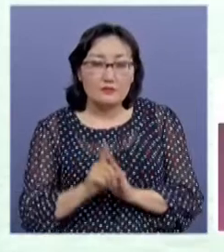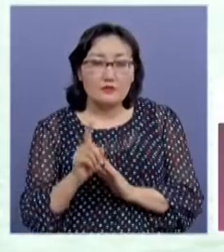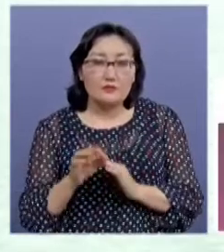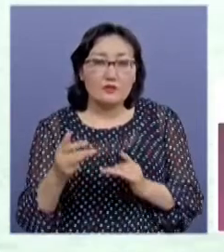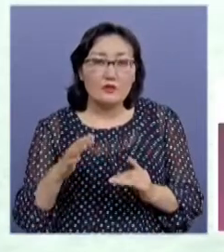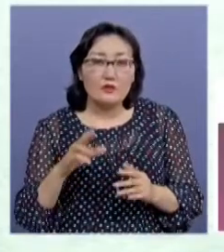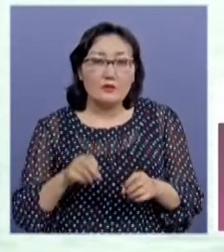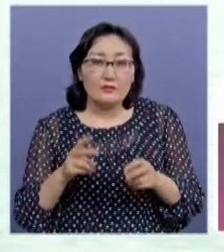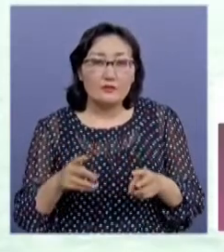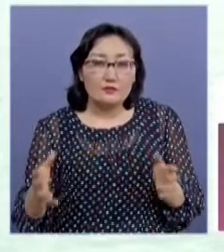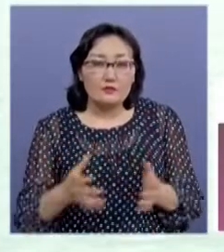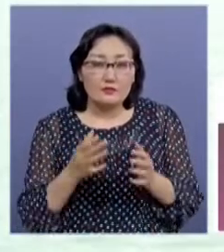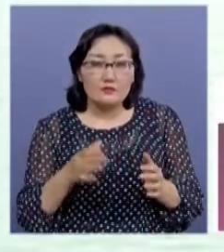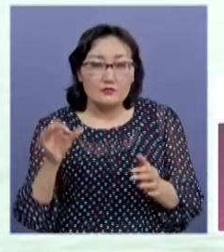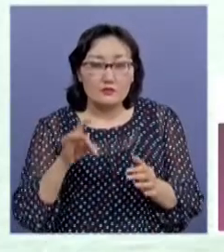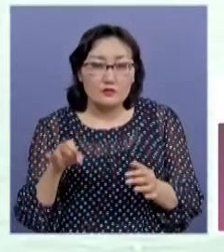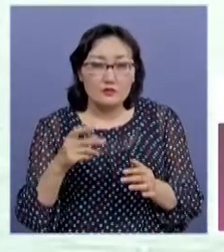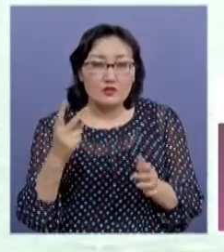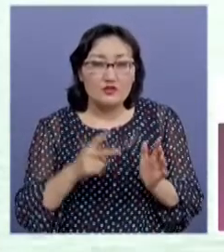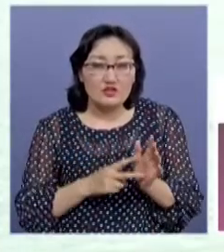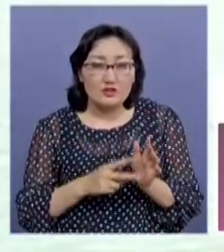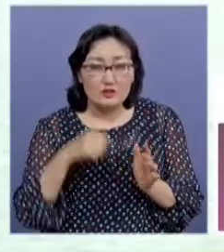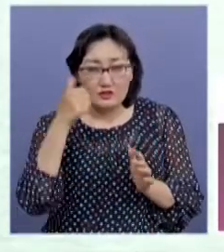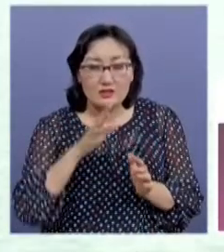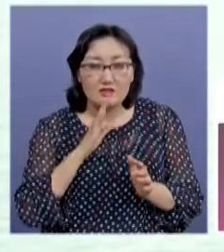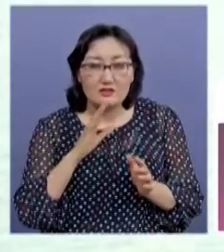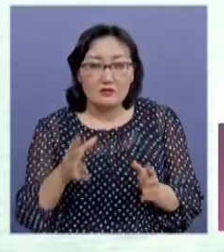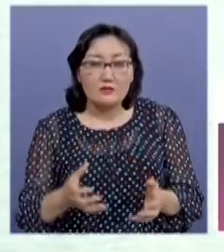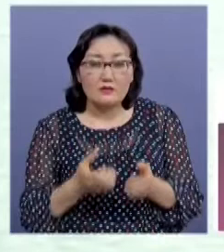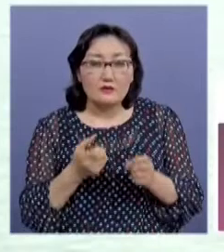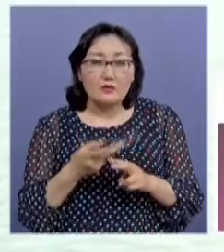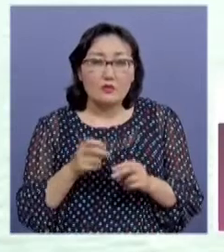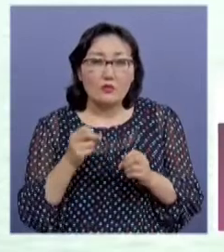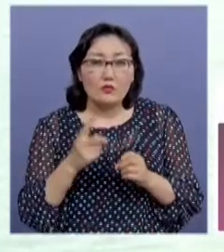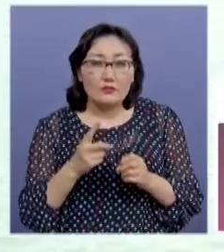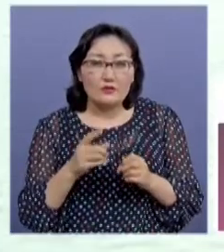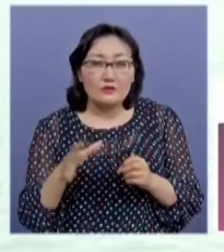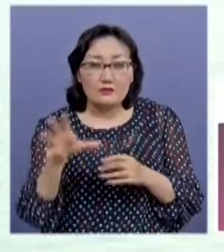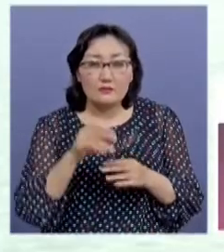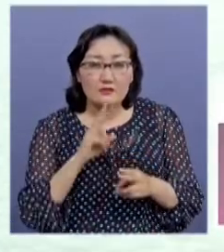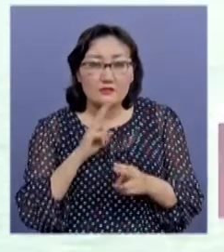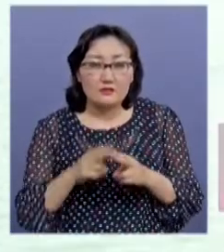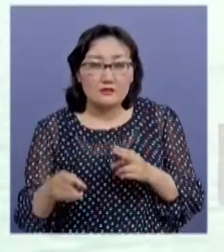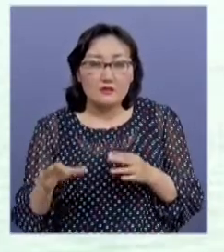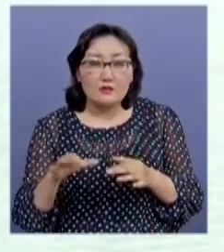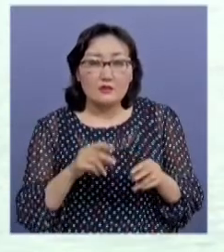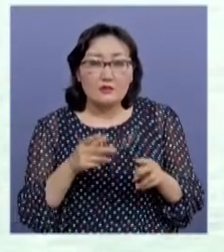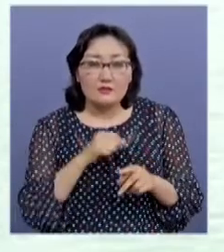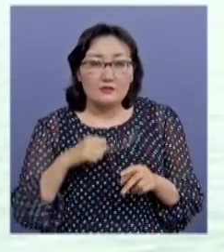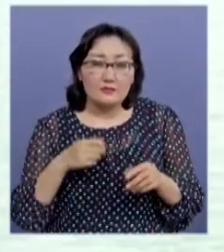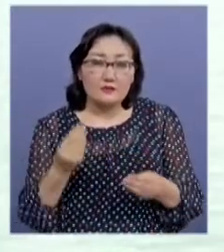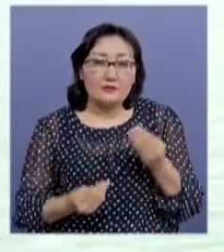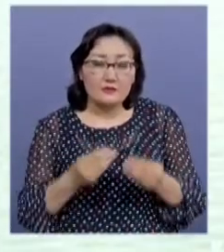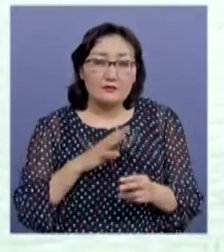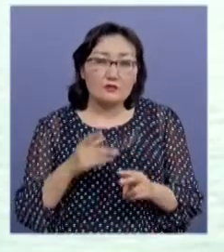біздің құтқарушыларымыз Сайран көлінде 7 жасар қызды құтқарып қалды. Ол өзінің 11 жастағы апкесімен келіп, жағажайда қараусыз ойнап жүрген